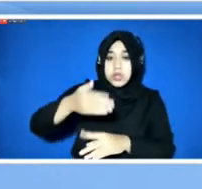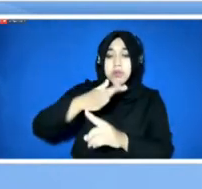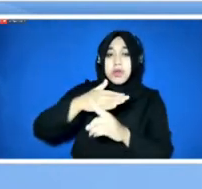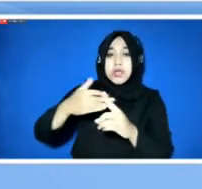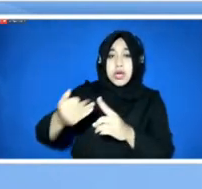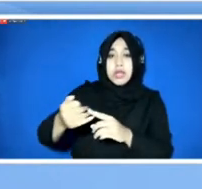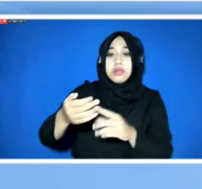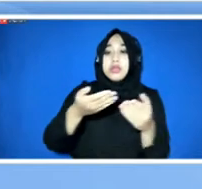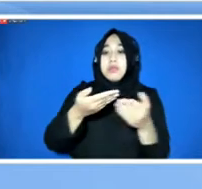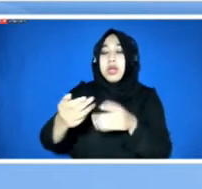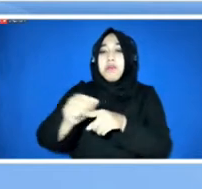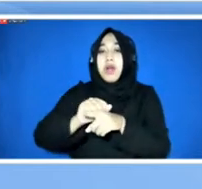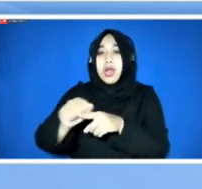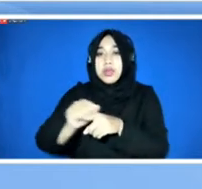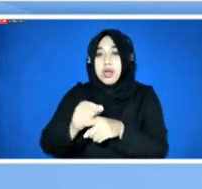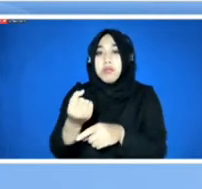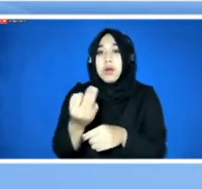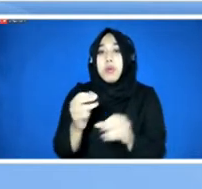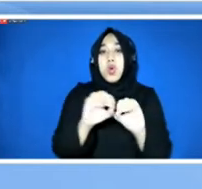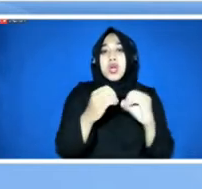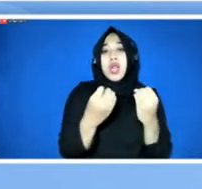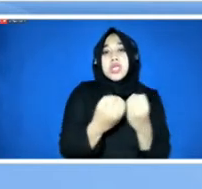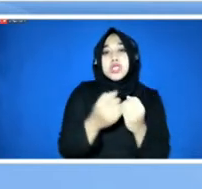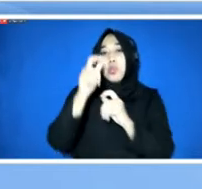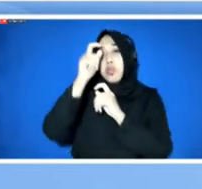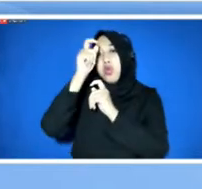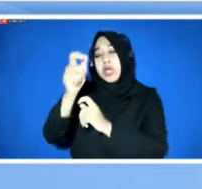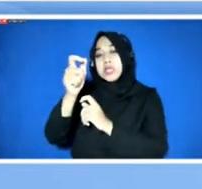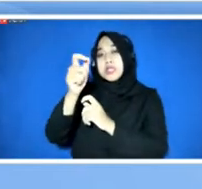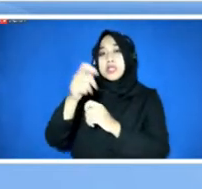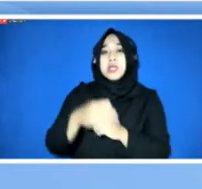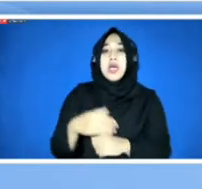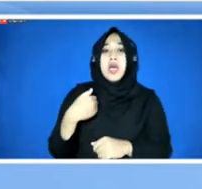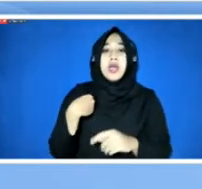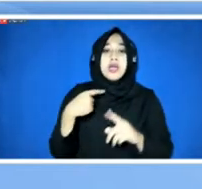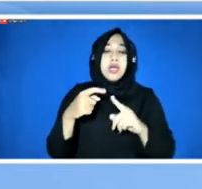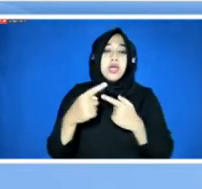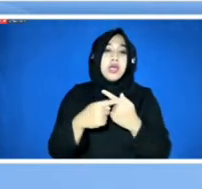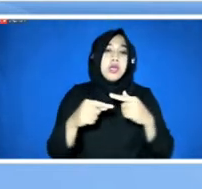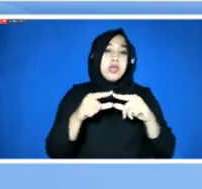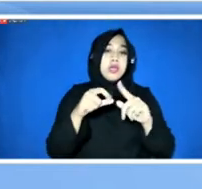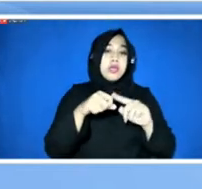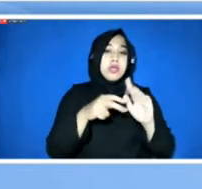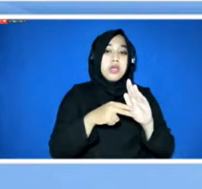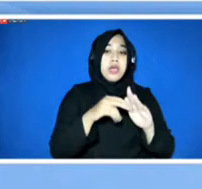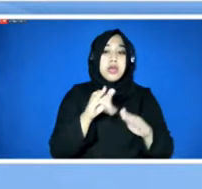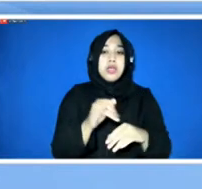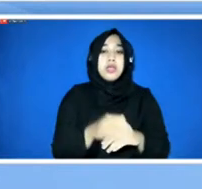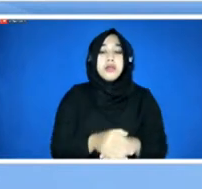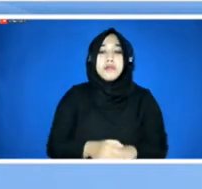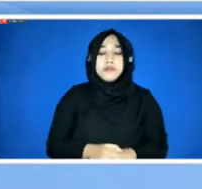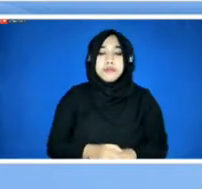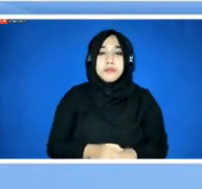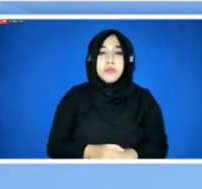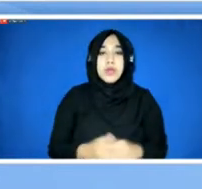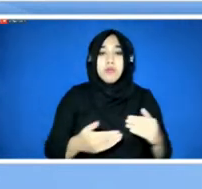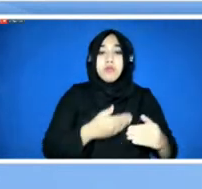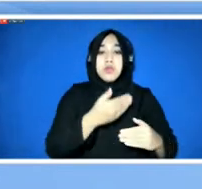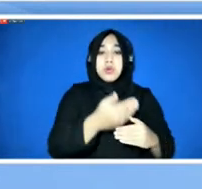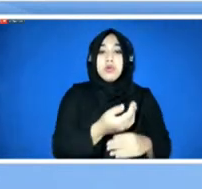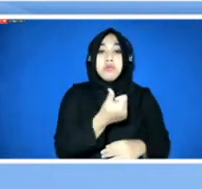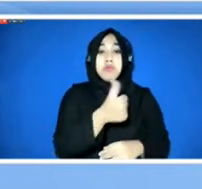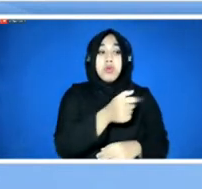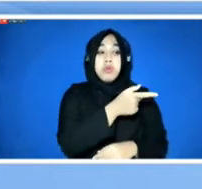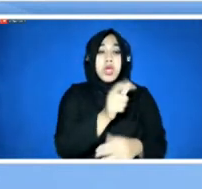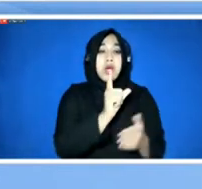beberapa organisasi profesi. Jadi tidak hanya CISD yang bermedisina, ada YAKMI, beberapa ahli epidemiolog juga turun ke sana. Kemudian baru mereka melaporkan